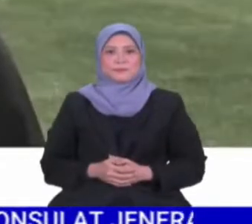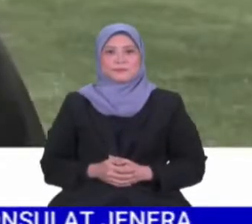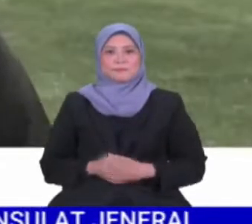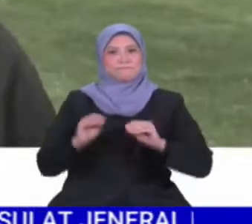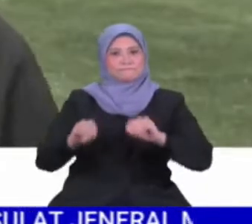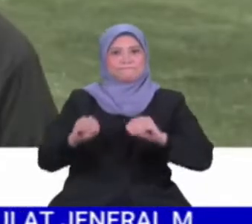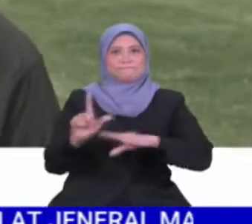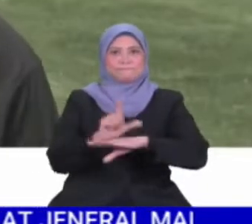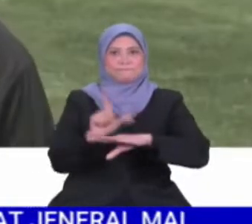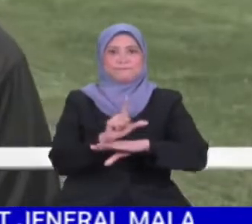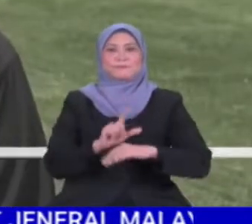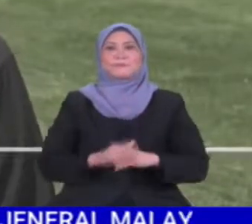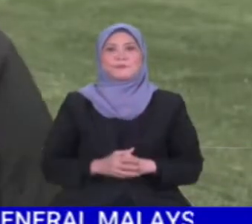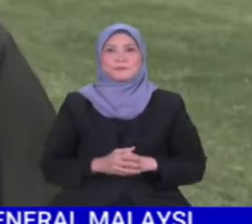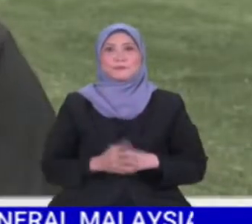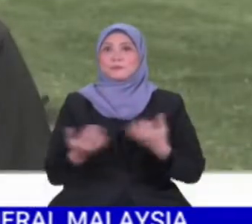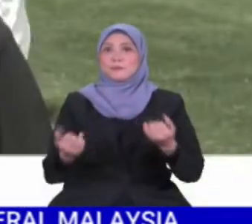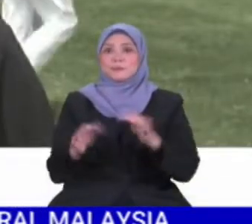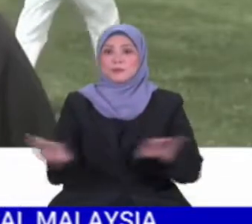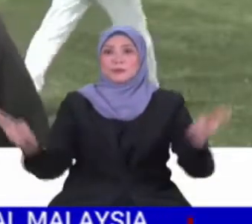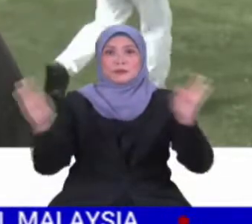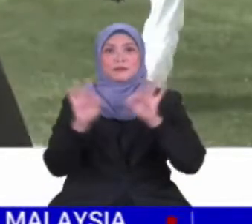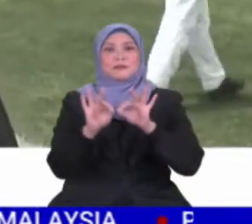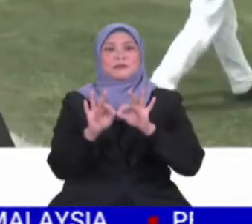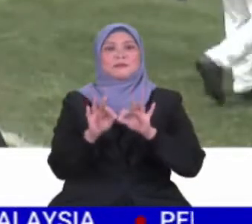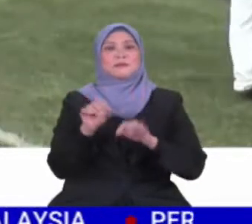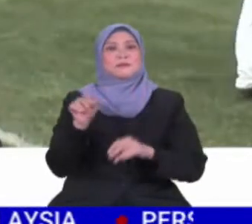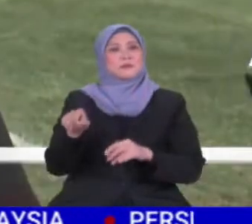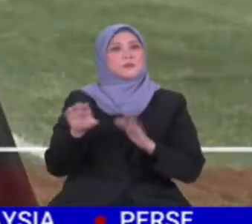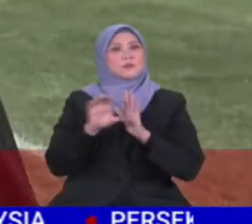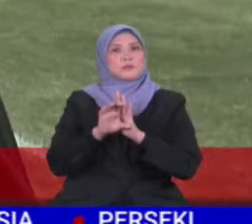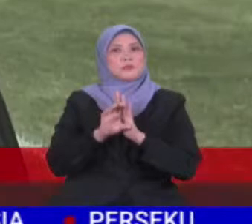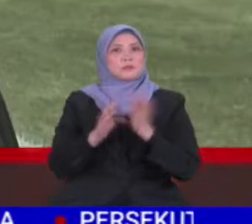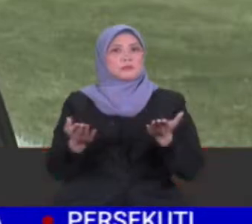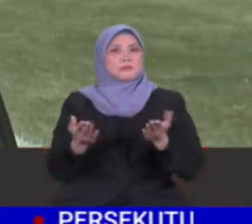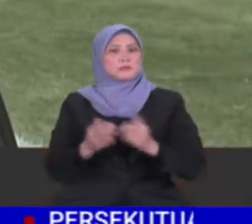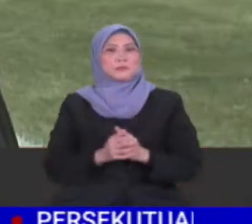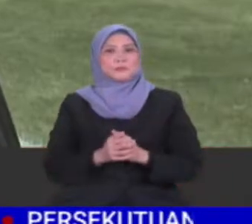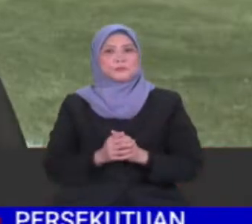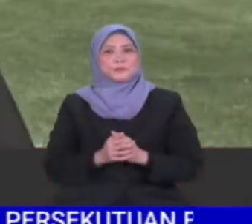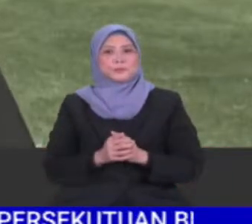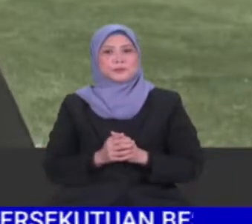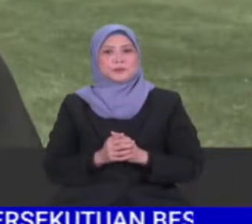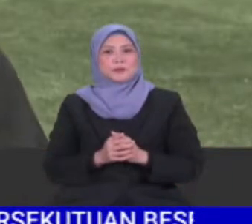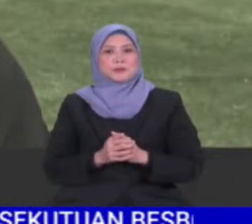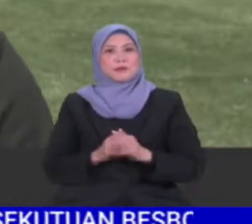bola is very The Sign